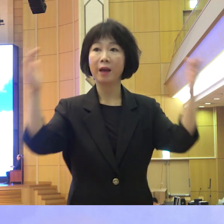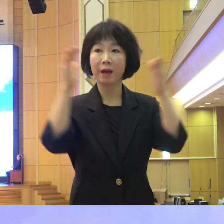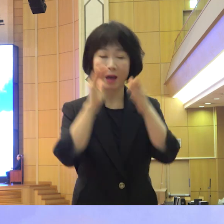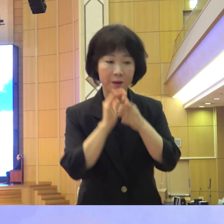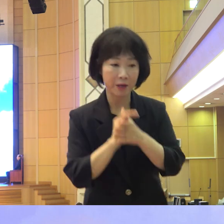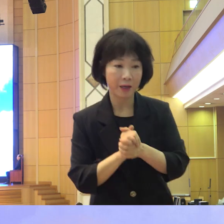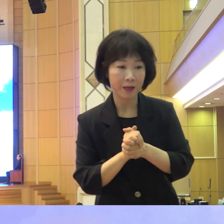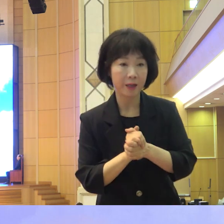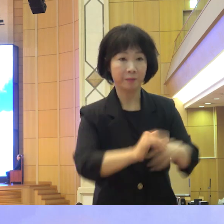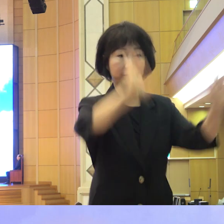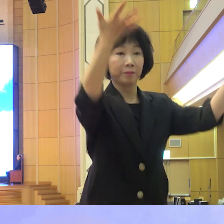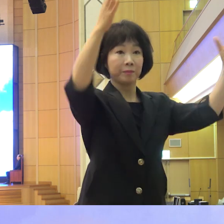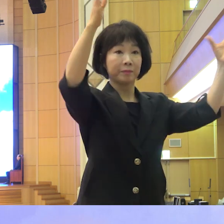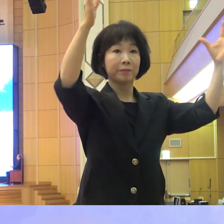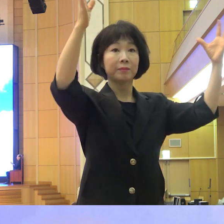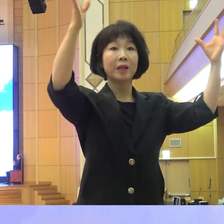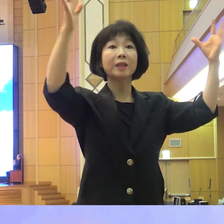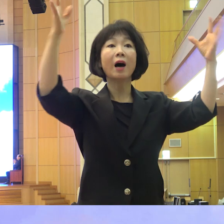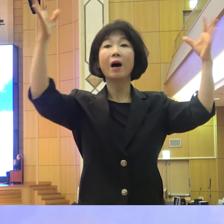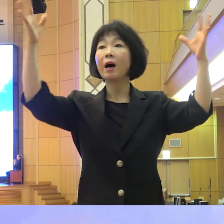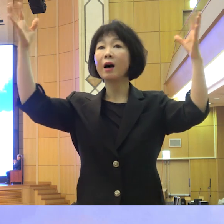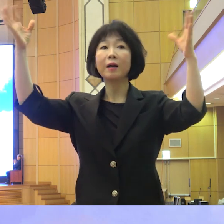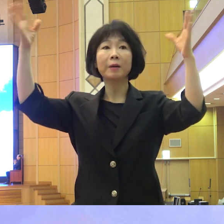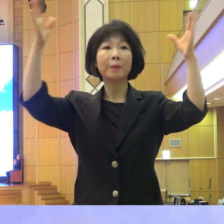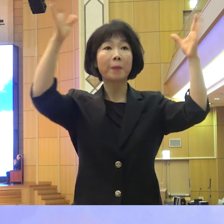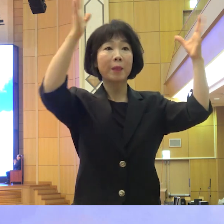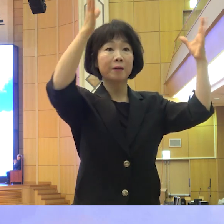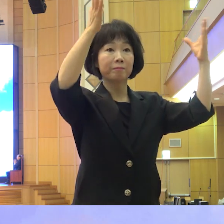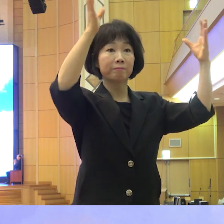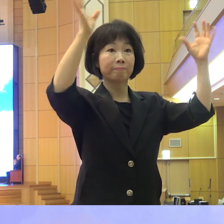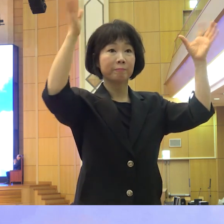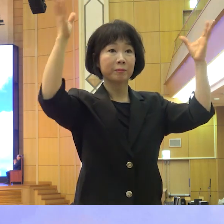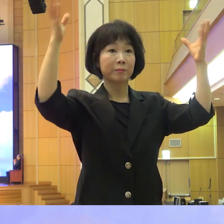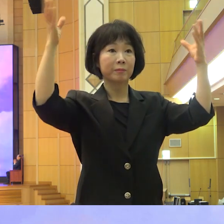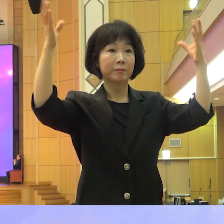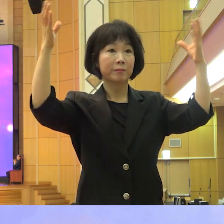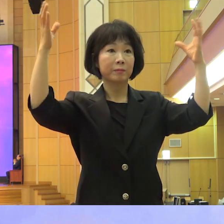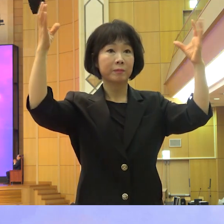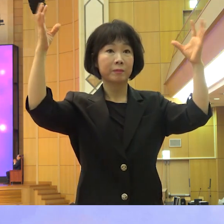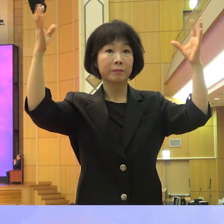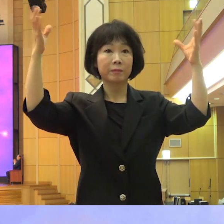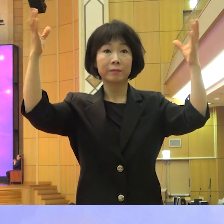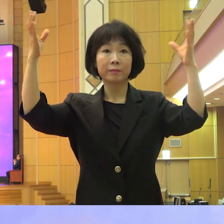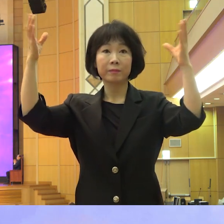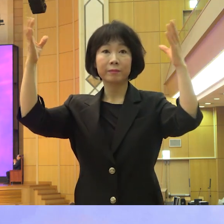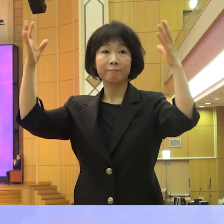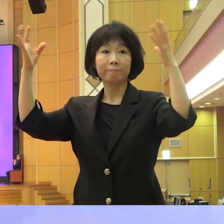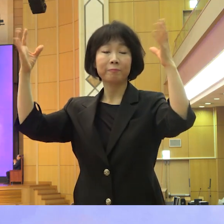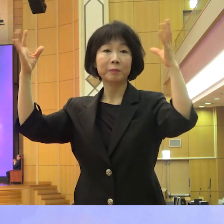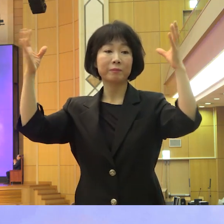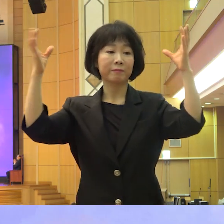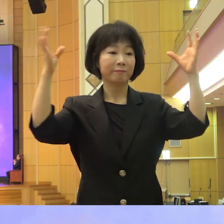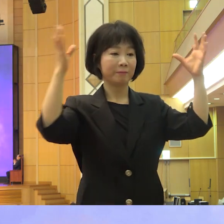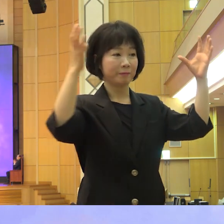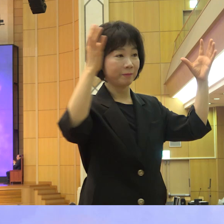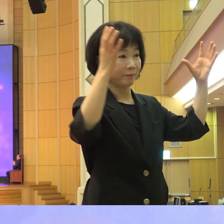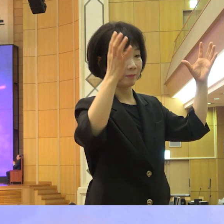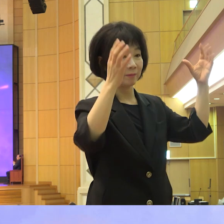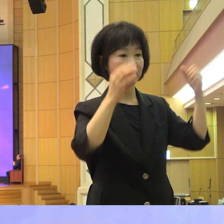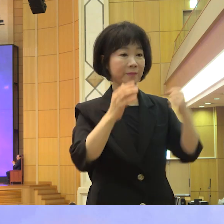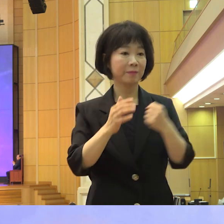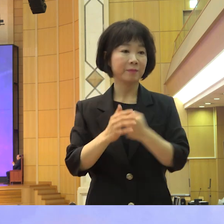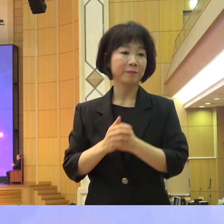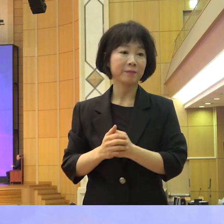써있네. 우리 주님께 감사와 영광의 박수 돌리시겠습니다. 할렐루야. 자, 어린이 주일 예배이기 때문에